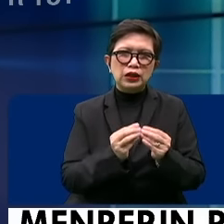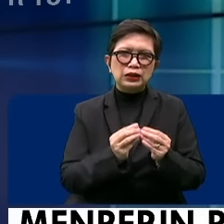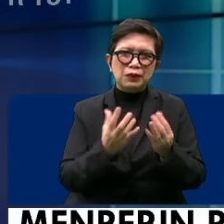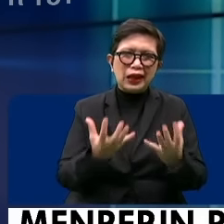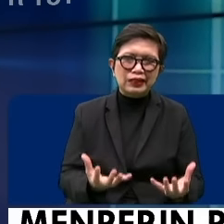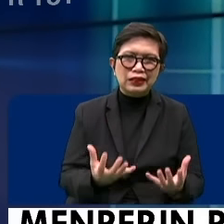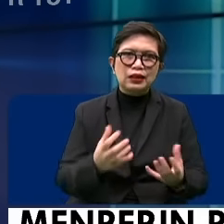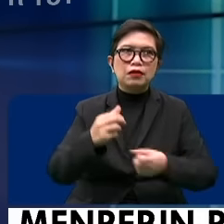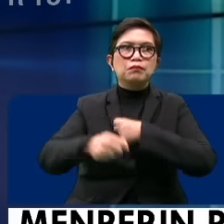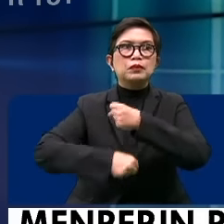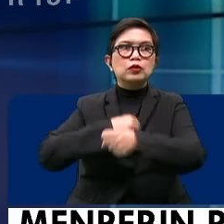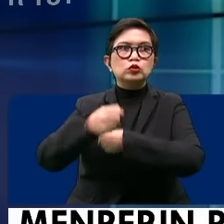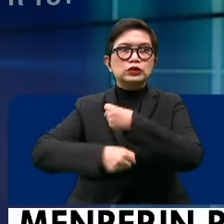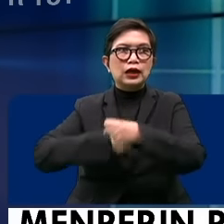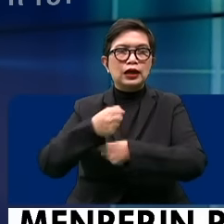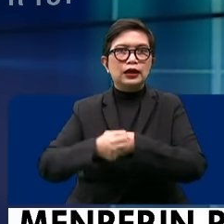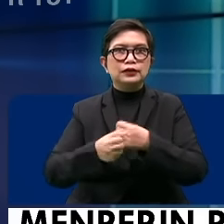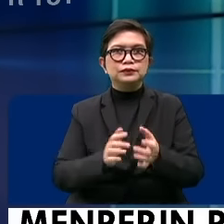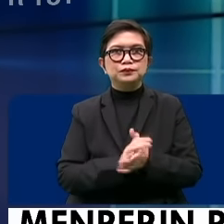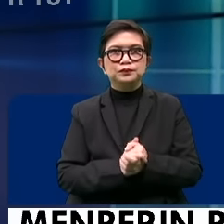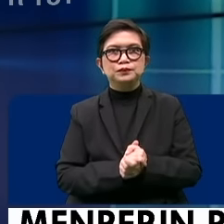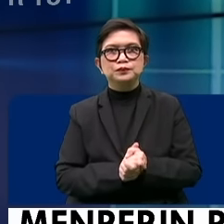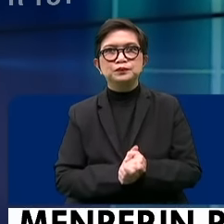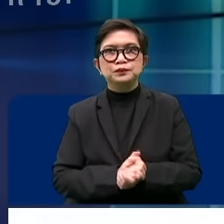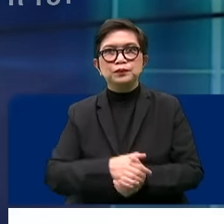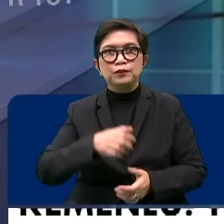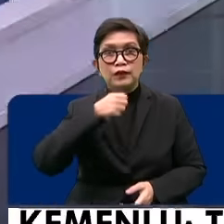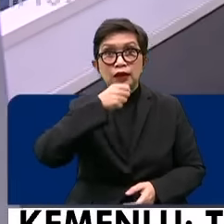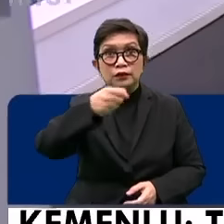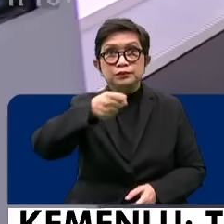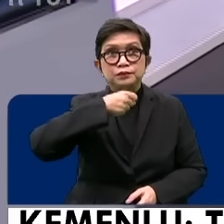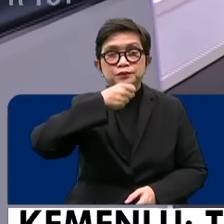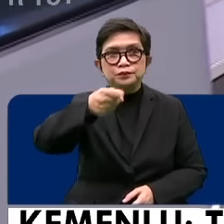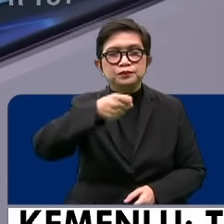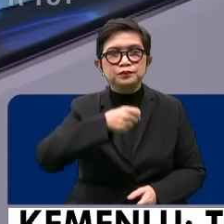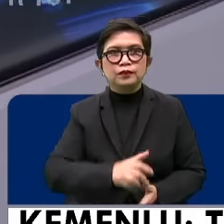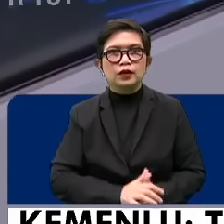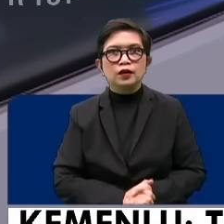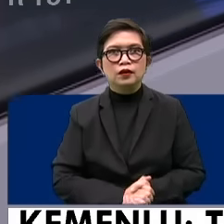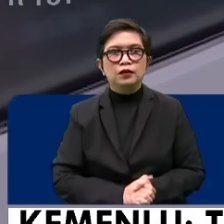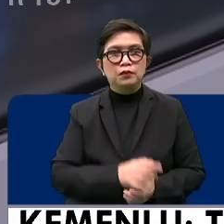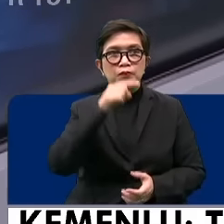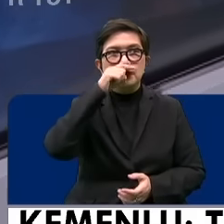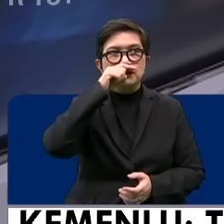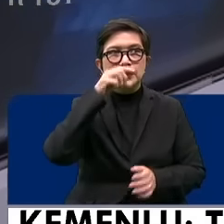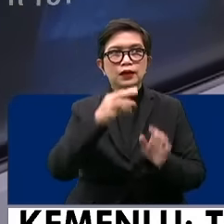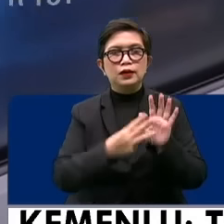langsung membahasnya bersama dengan Sekjen PHRI, Maulana Yusran.